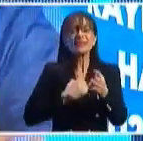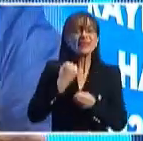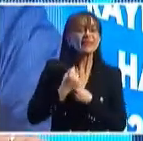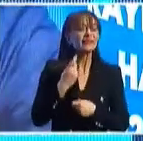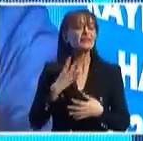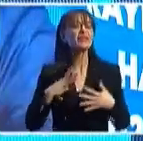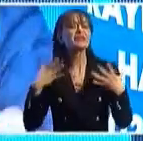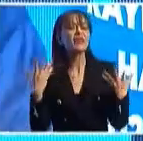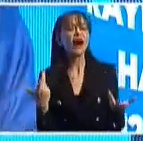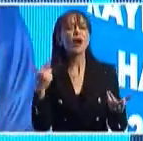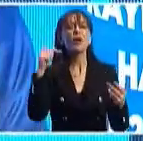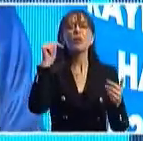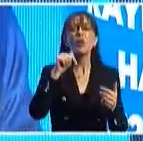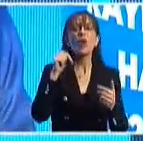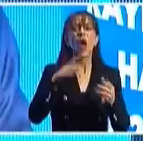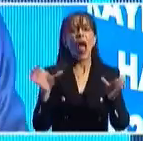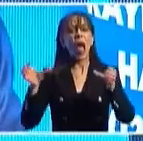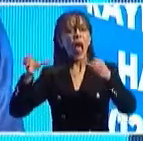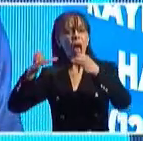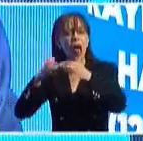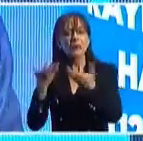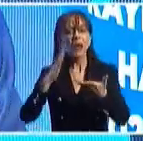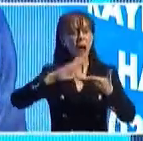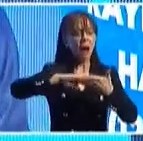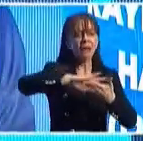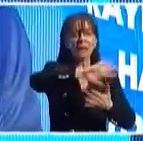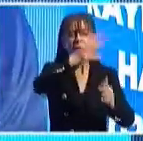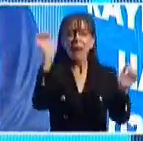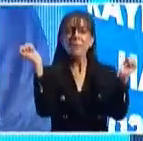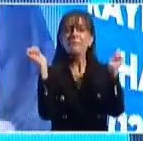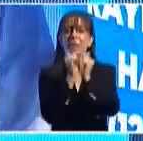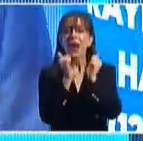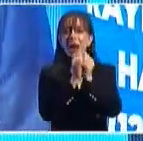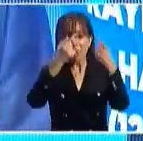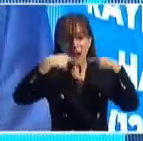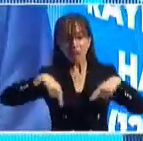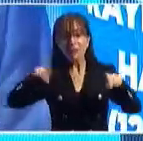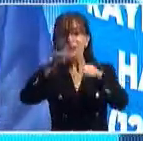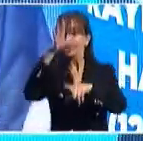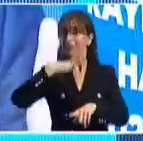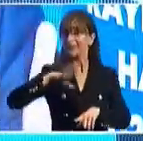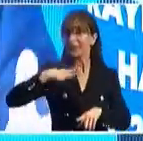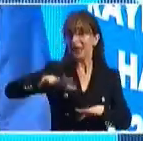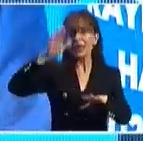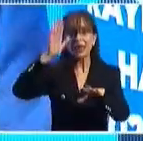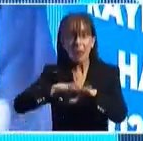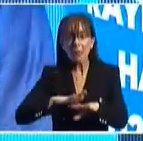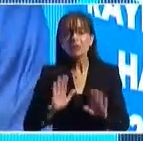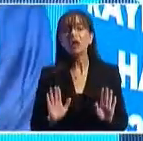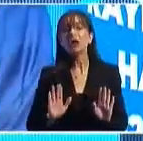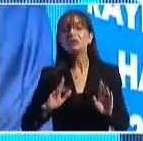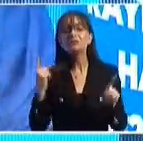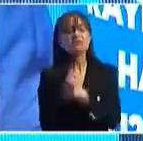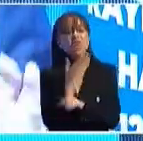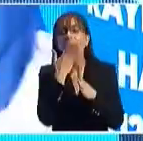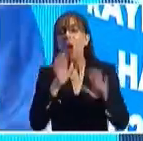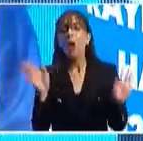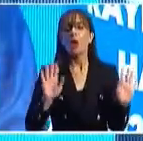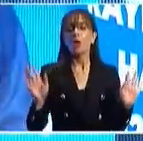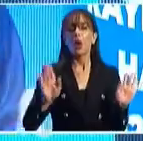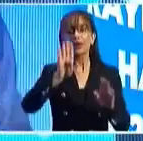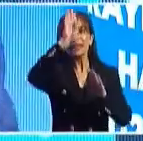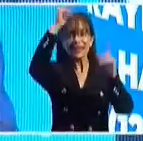ekibimizle, kadrolarımızla, arkadaşlarımızla birlikte biz istersek yapamayacağımız hiçbir şey yok. İstanbul